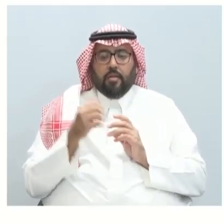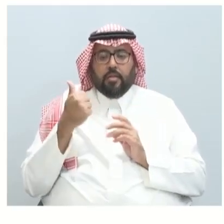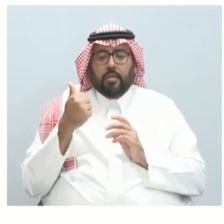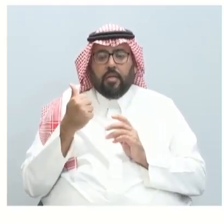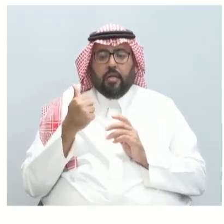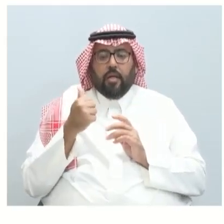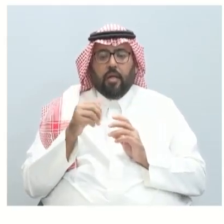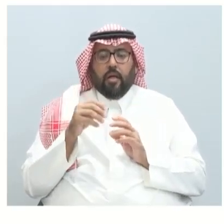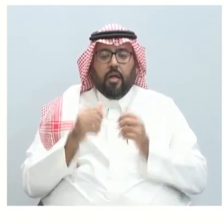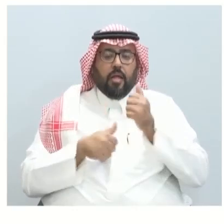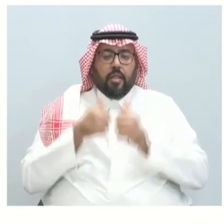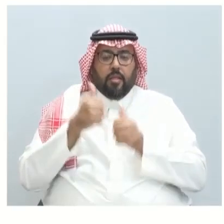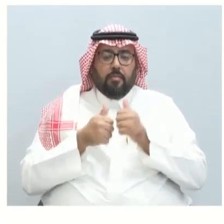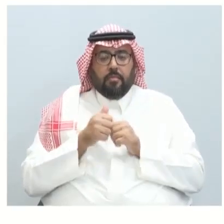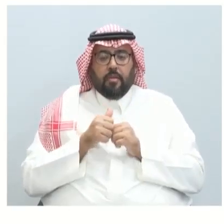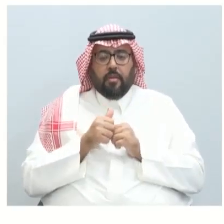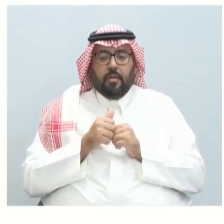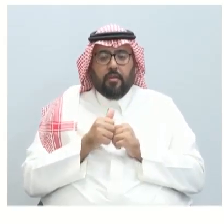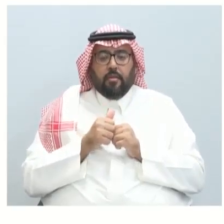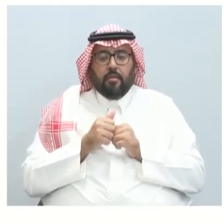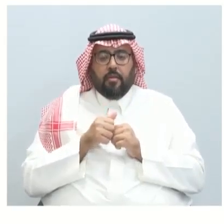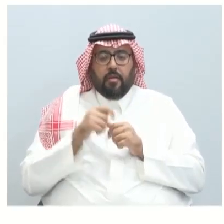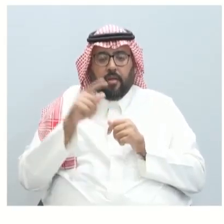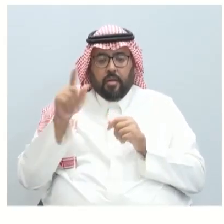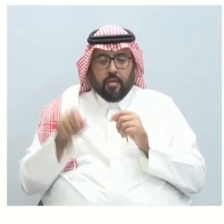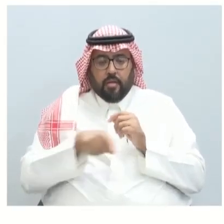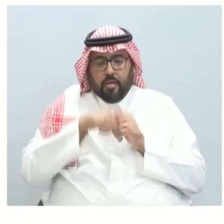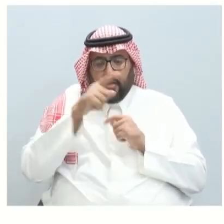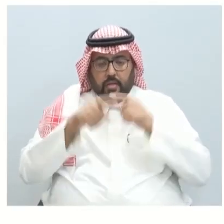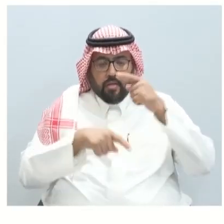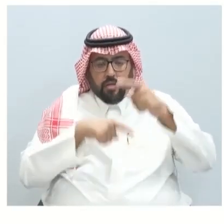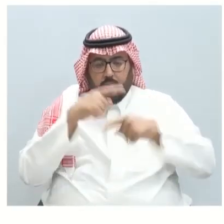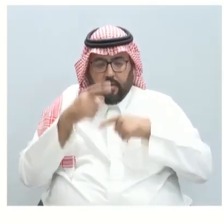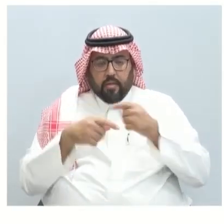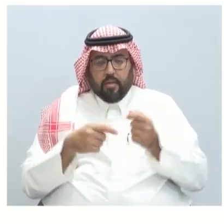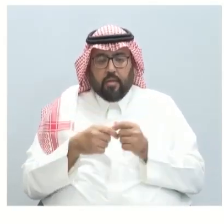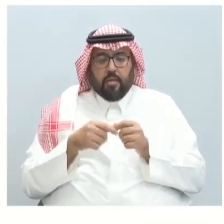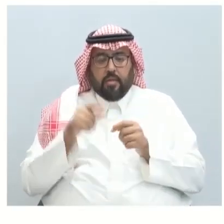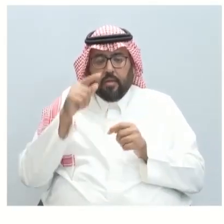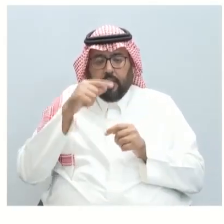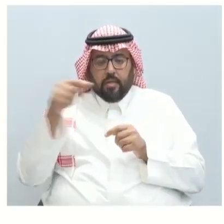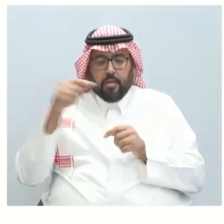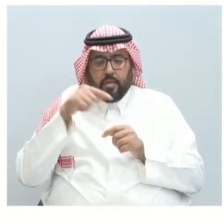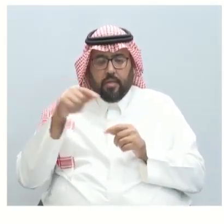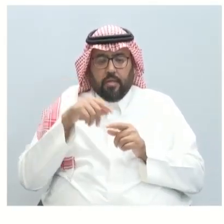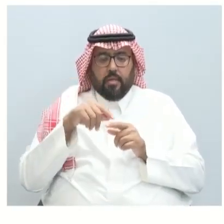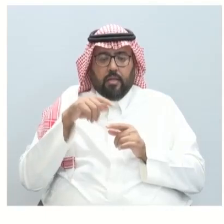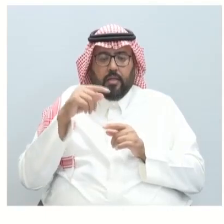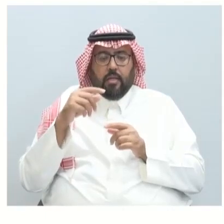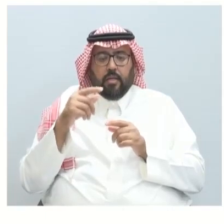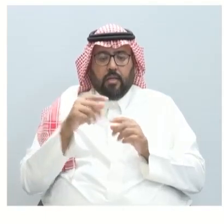هنا مثال من اختبار يوجد في عجله الكرسي المتحرك اسلاك نصف قطريه